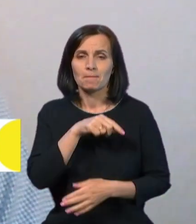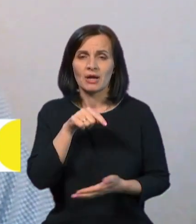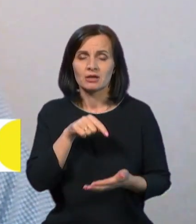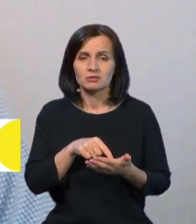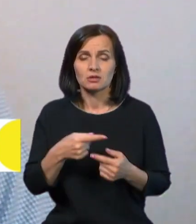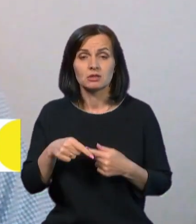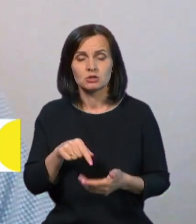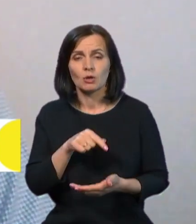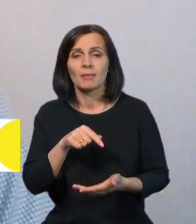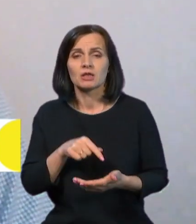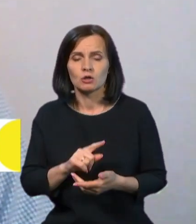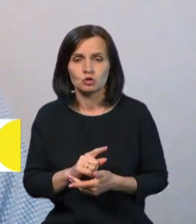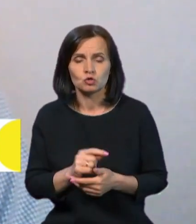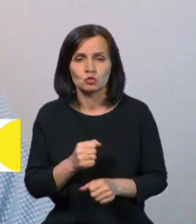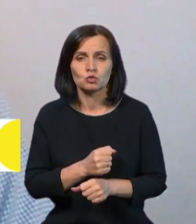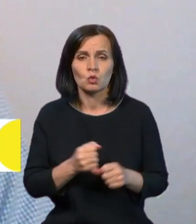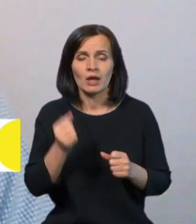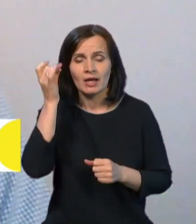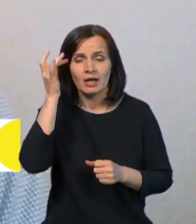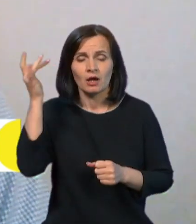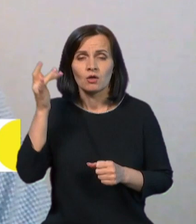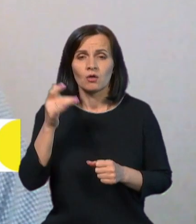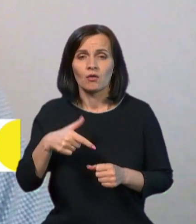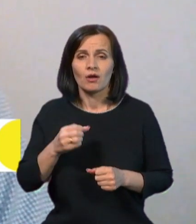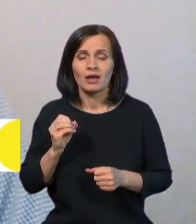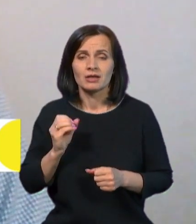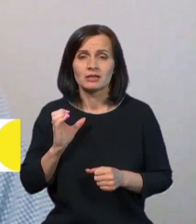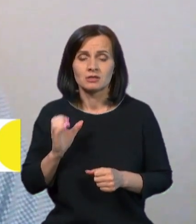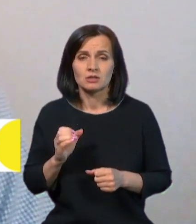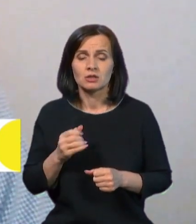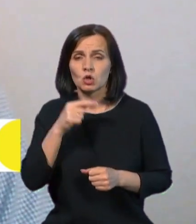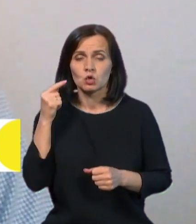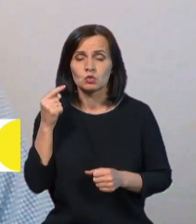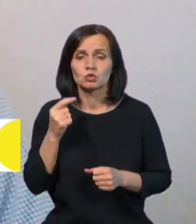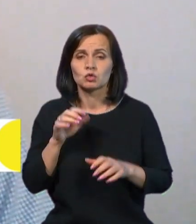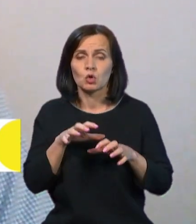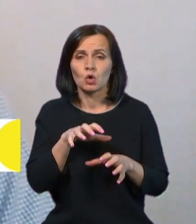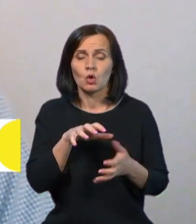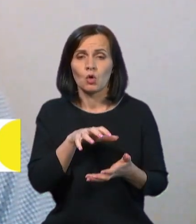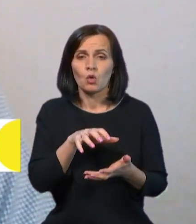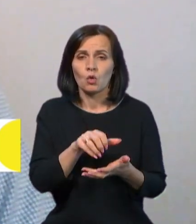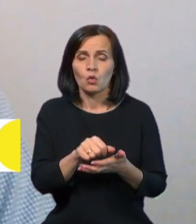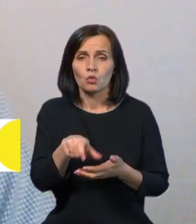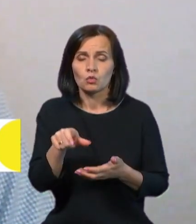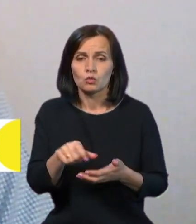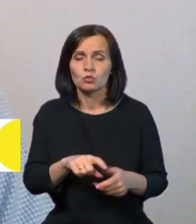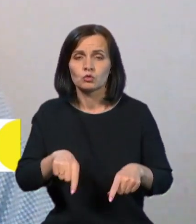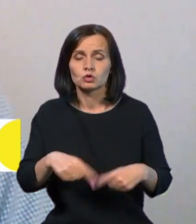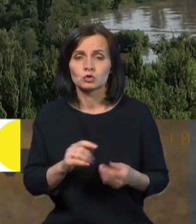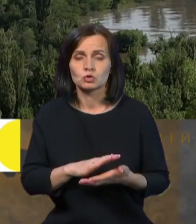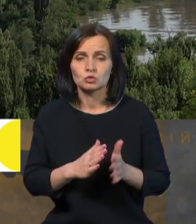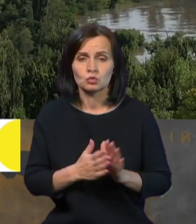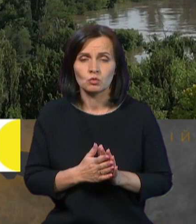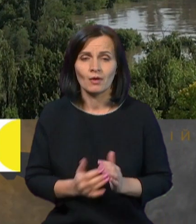Інше питання, що підривом Каховської ГЕС російські окупанти створили передумови для передислокації, в першу чергу,